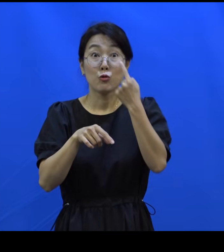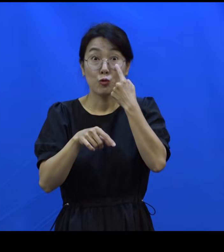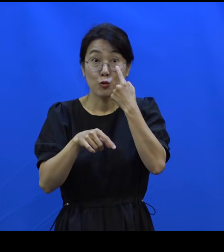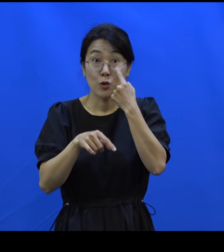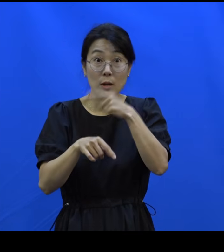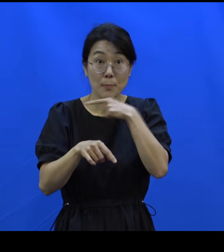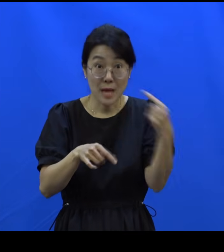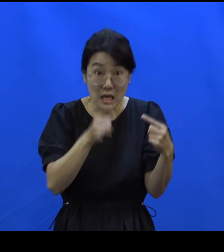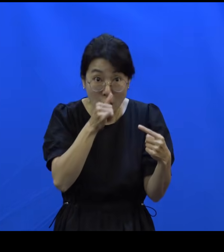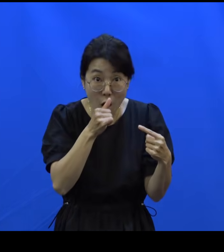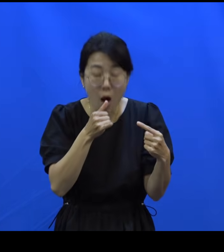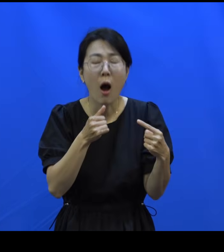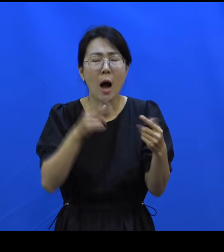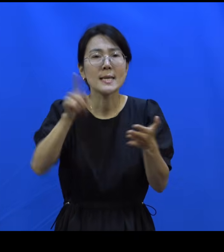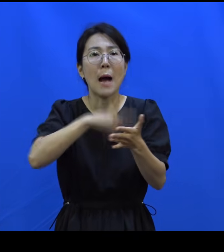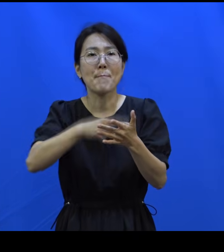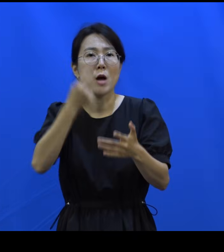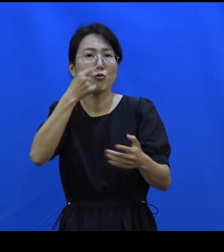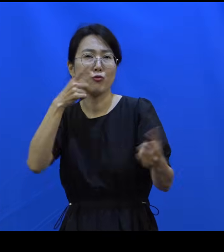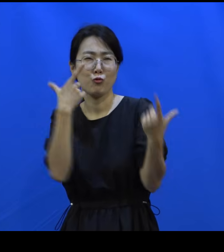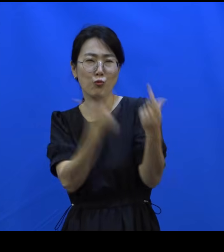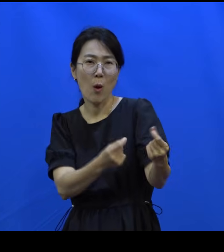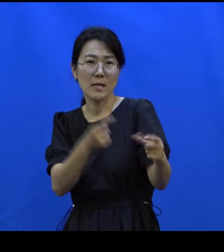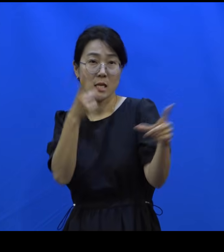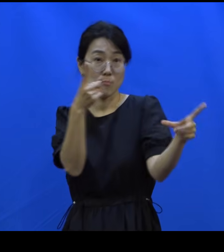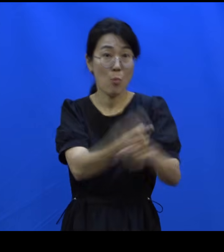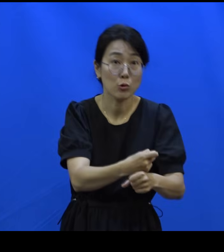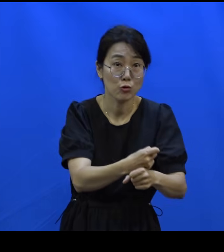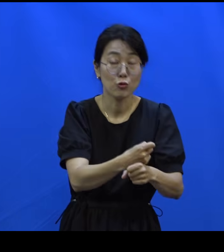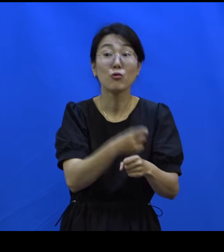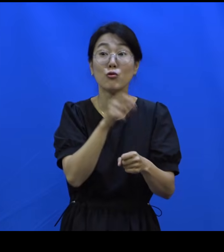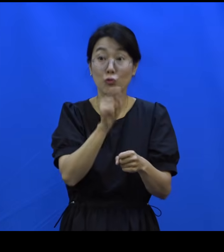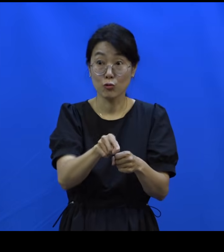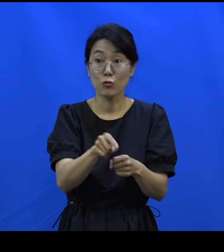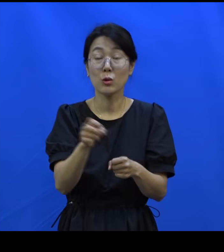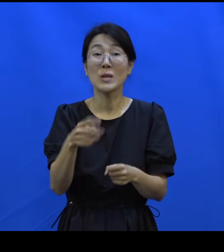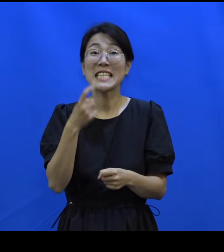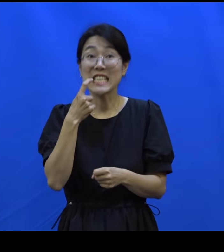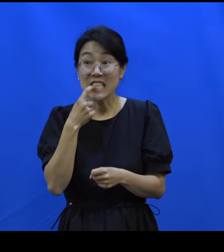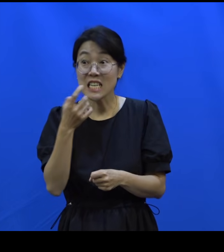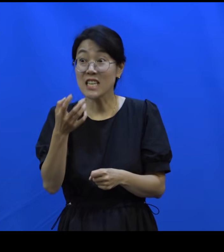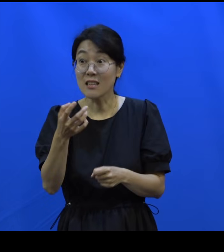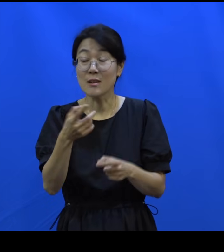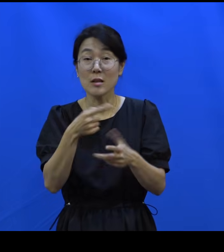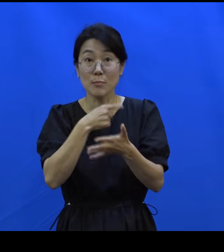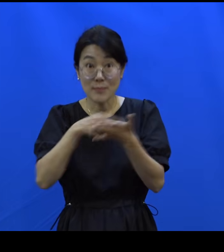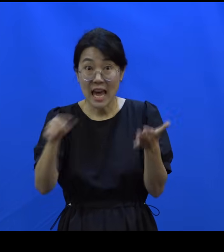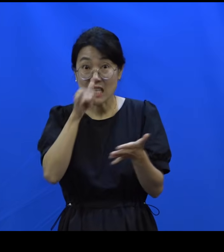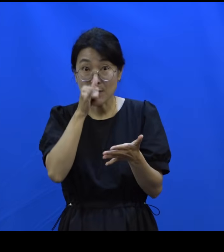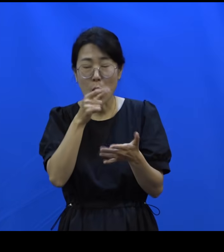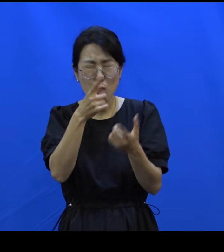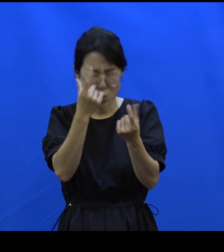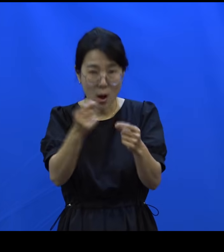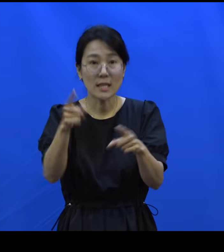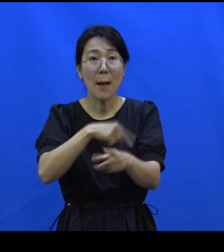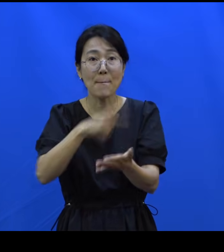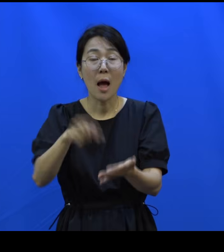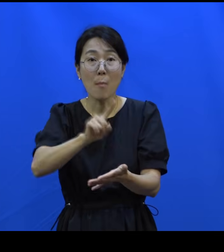것을 너희가 들었으나, 이 구약 말씀의 인용입니다. 출애굽기, 레위기, 민수기에 다 나옵니다.